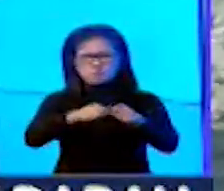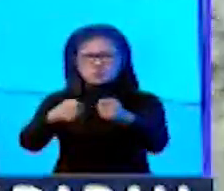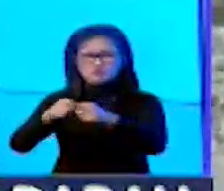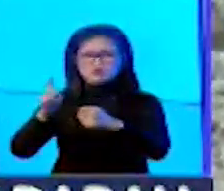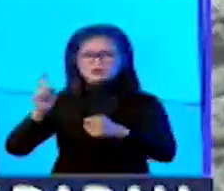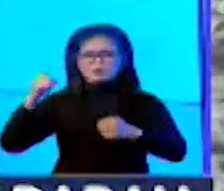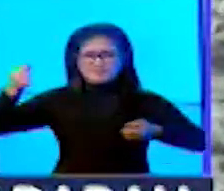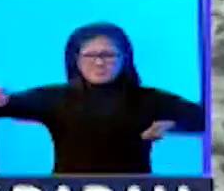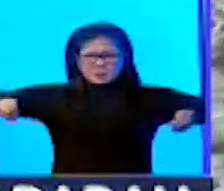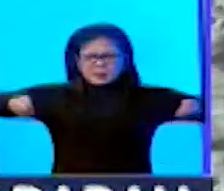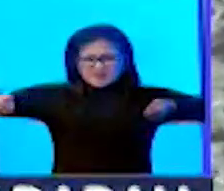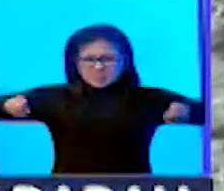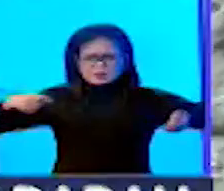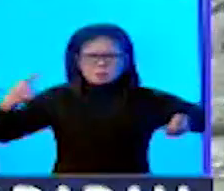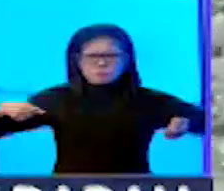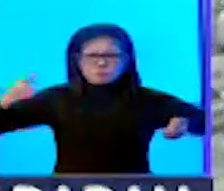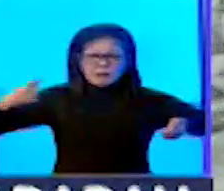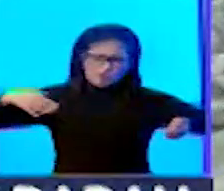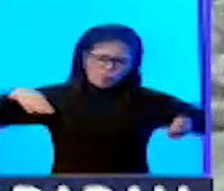Merapi.